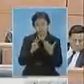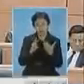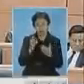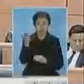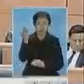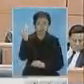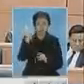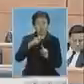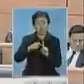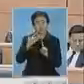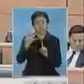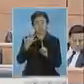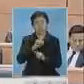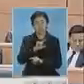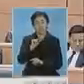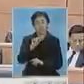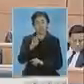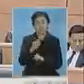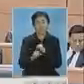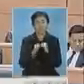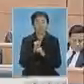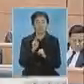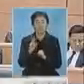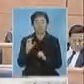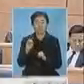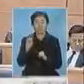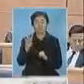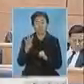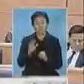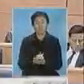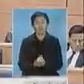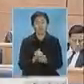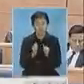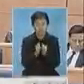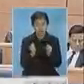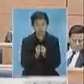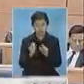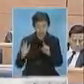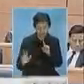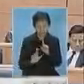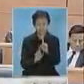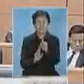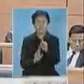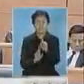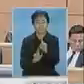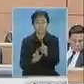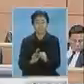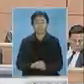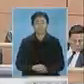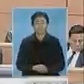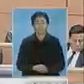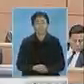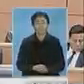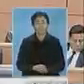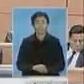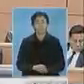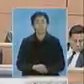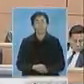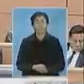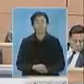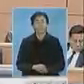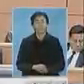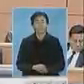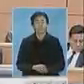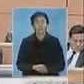พฤษภาคม2554มีอนุกรรมการอีก 3ชุดนี่คือ